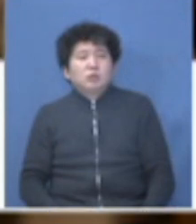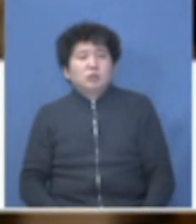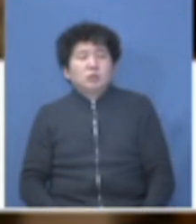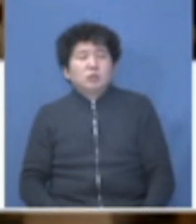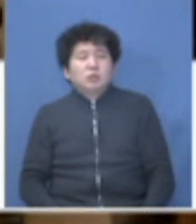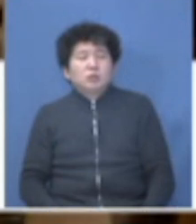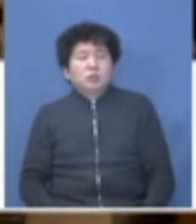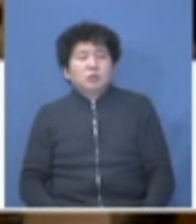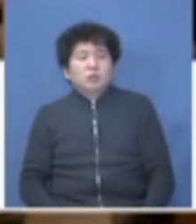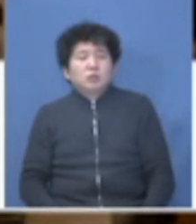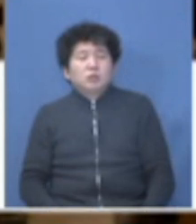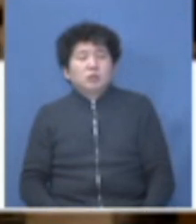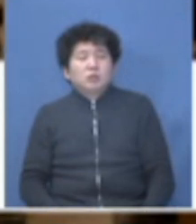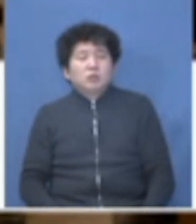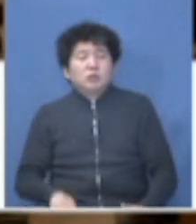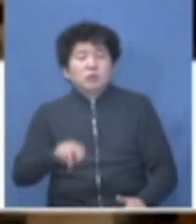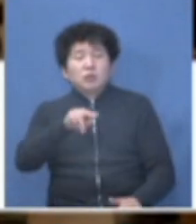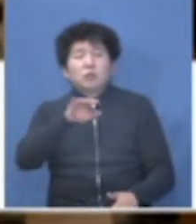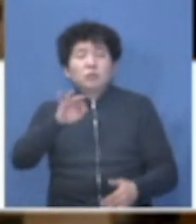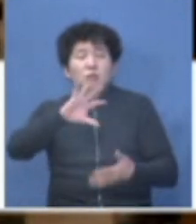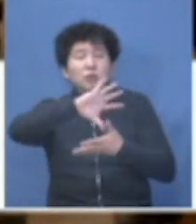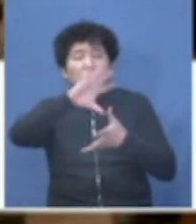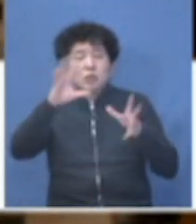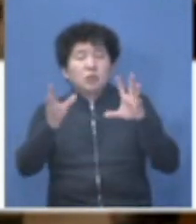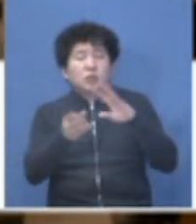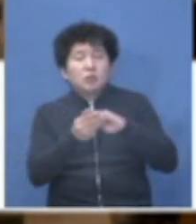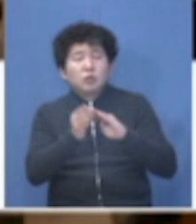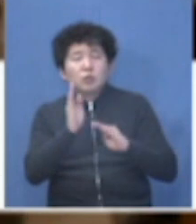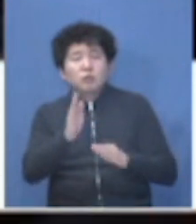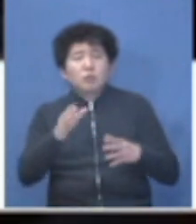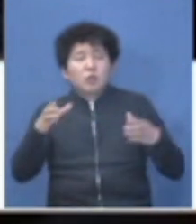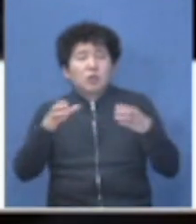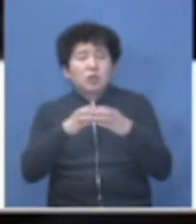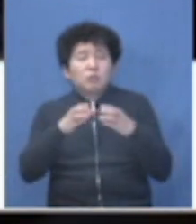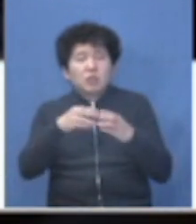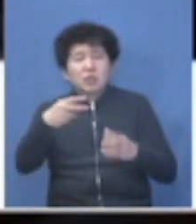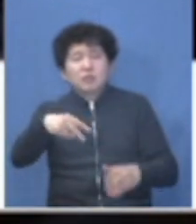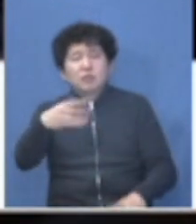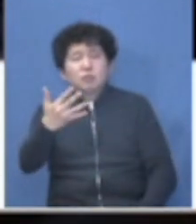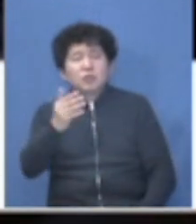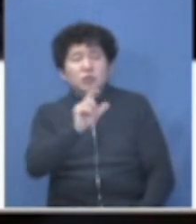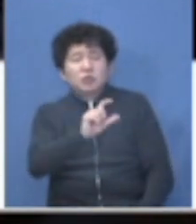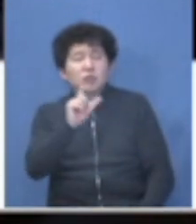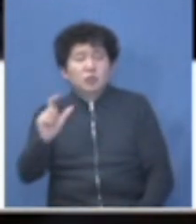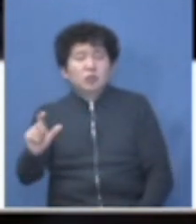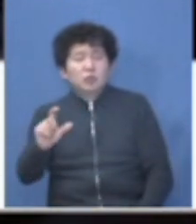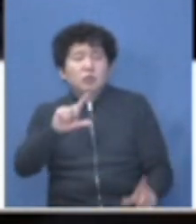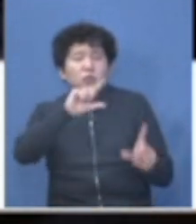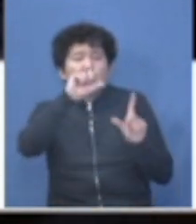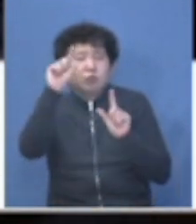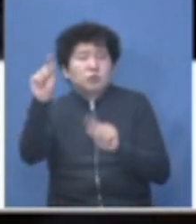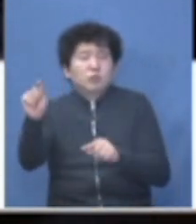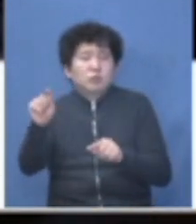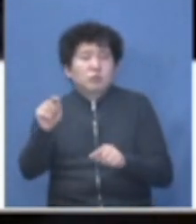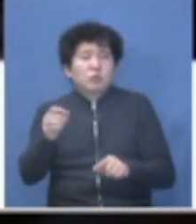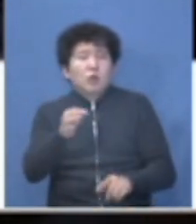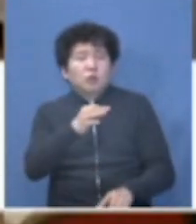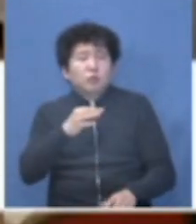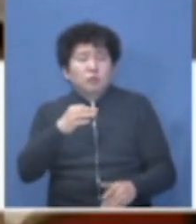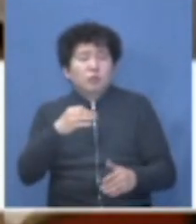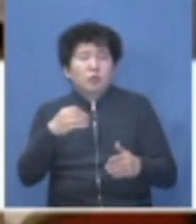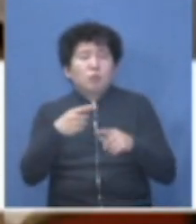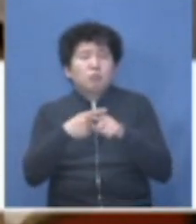способностей. Стоит отметить, что по итогам соревнований будет сформирована команда из 25 человек, которая пройдет из областного тура в